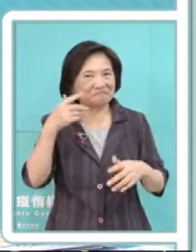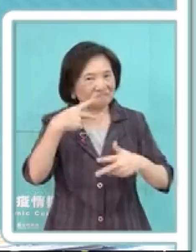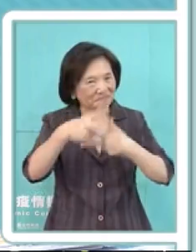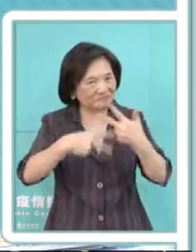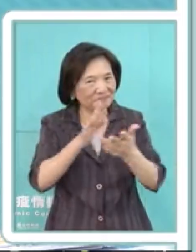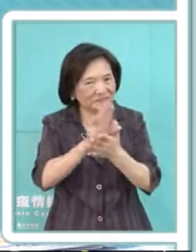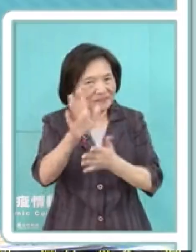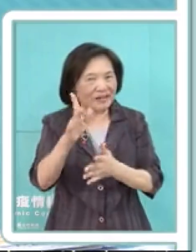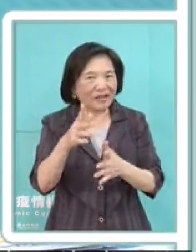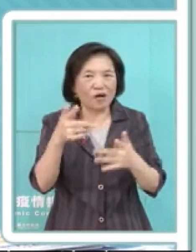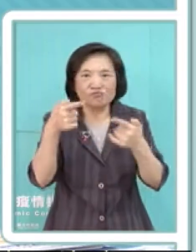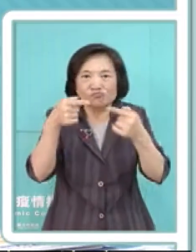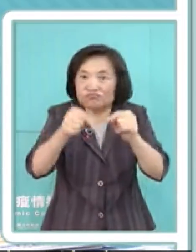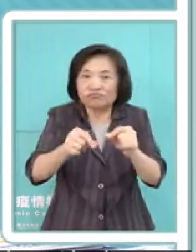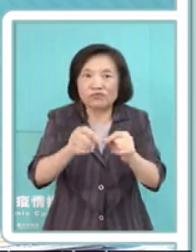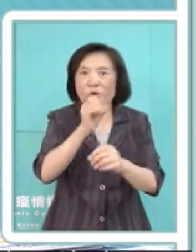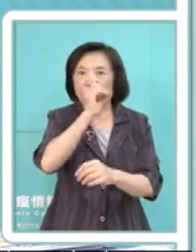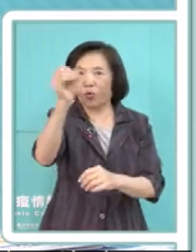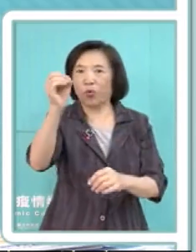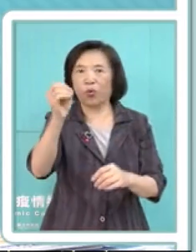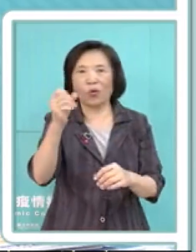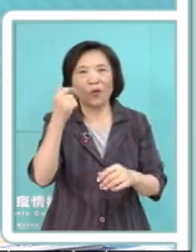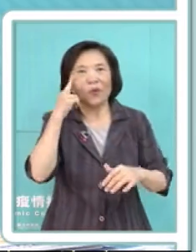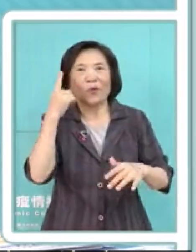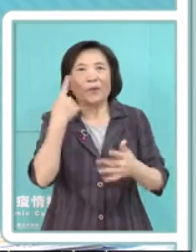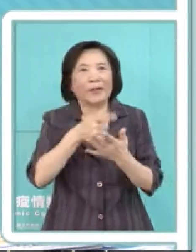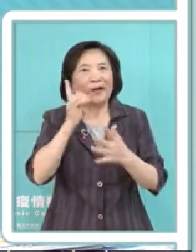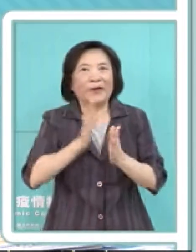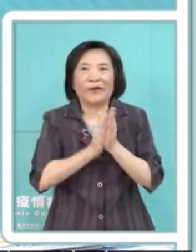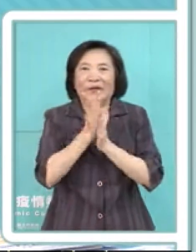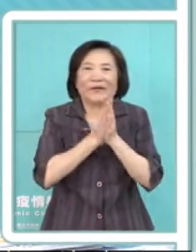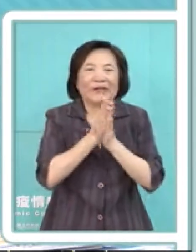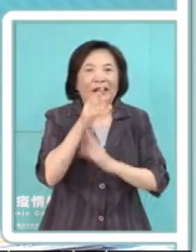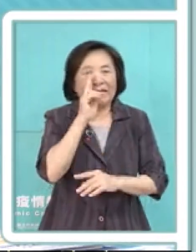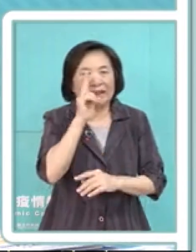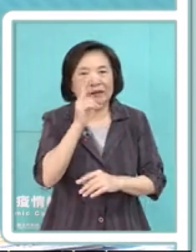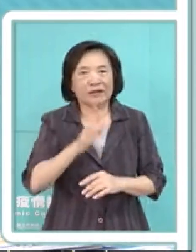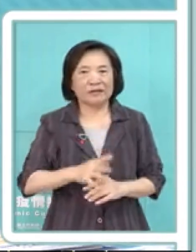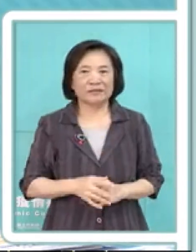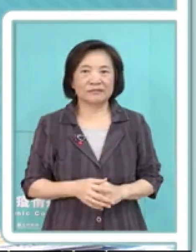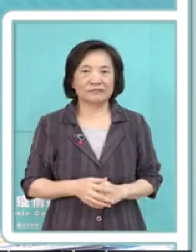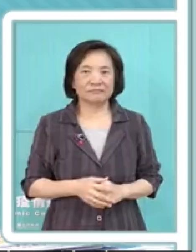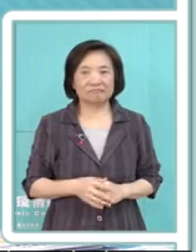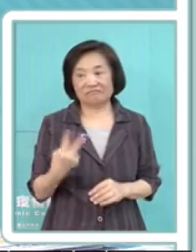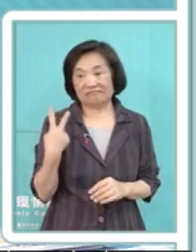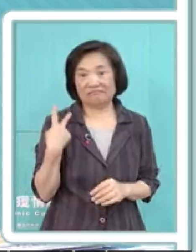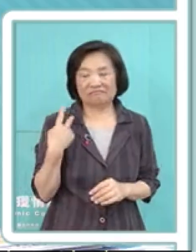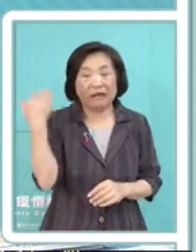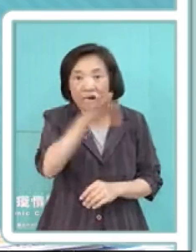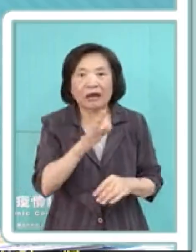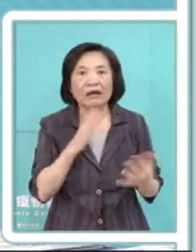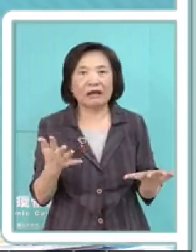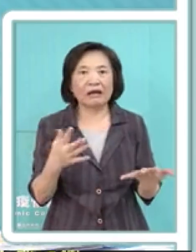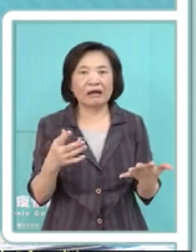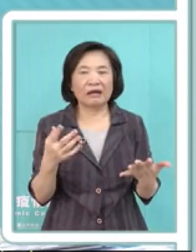2个礼拜哦，那个消耗战你知道哦，就把这个病毒就把它清零掉。结果你看